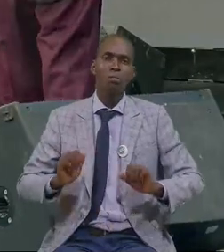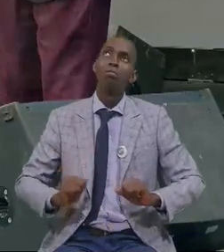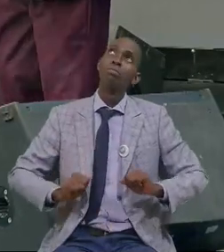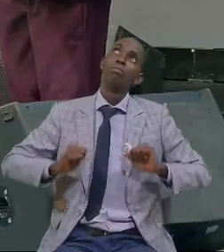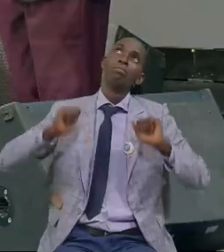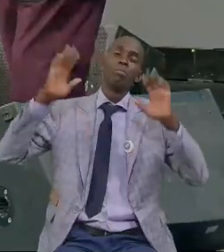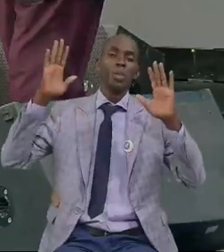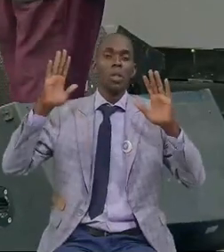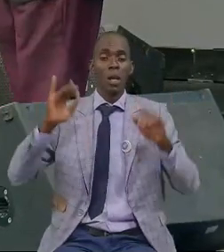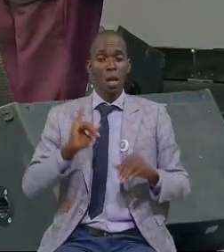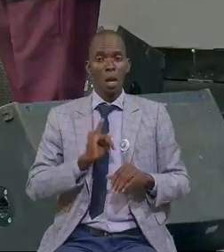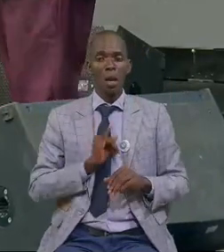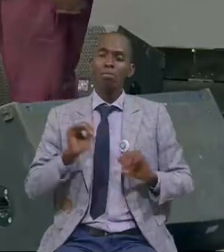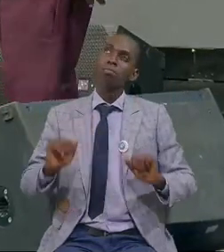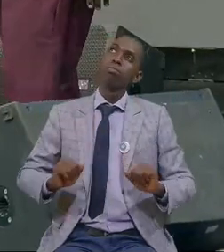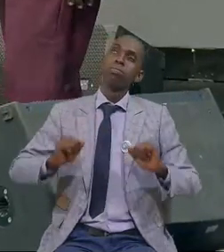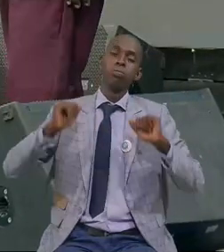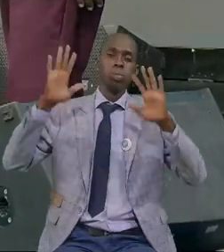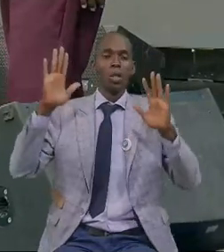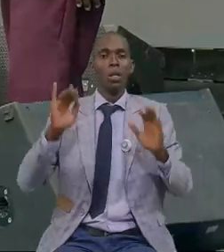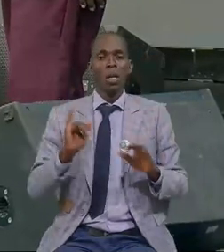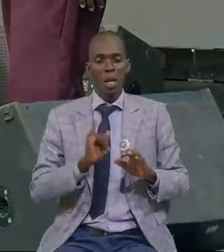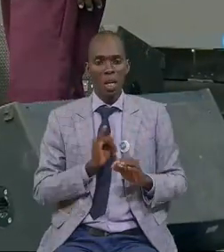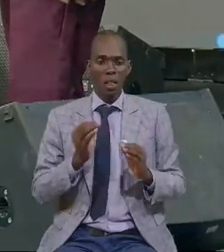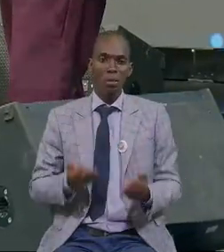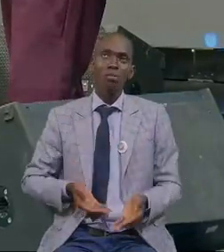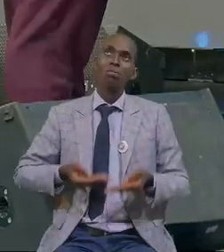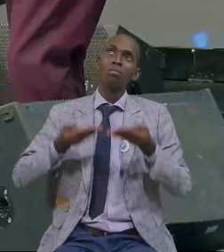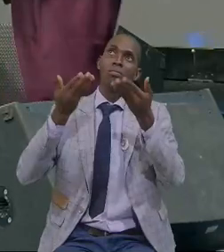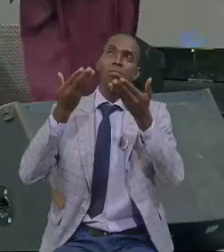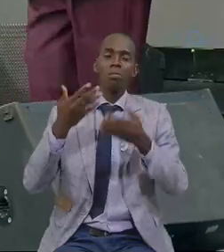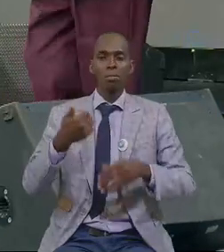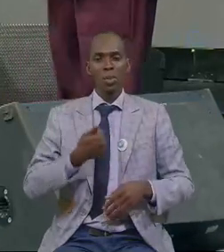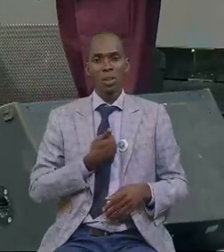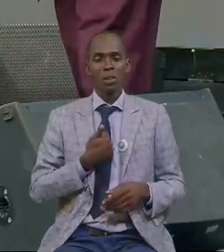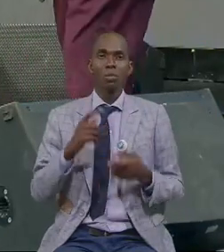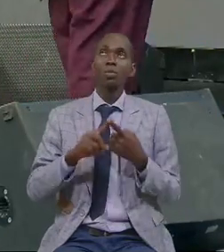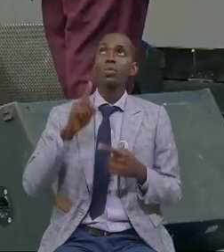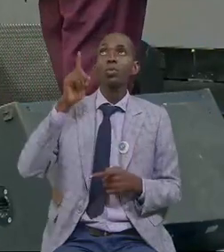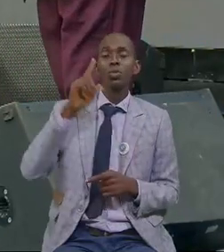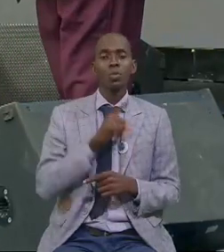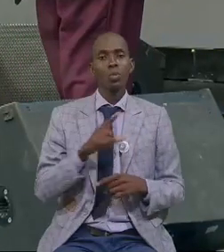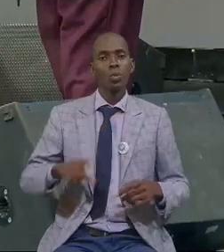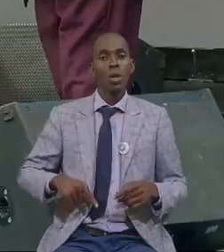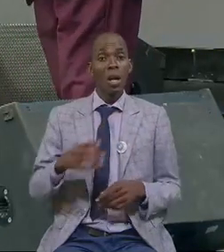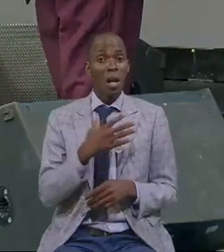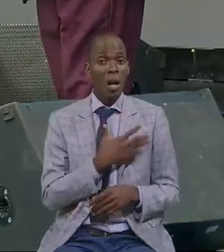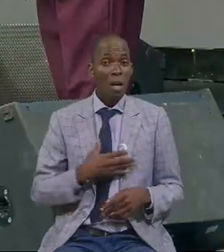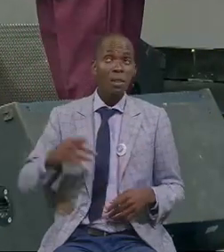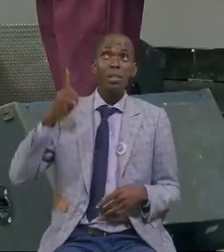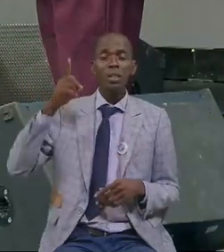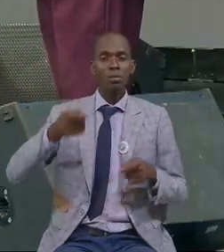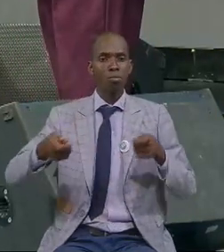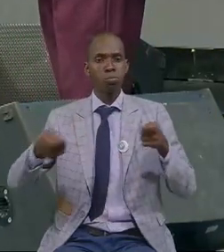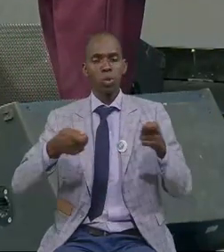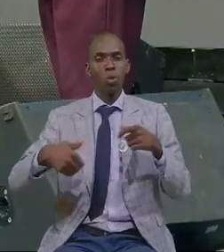à toi. Je m'abandonne à toi. Je me livre à toi. » Et puis, il règne